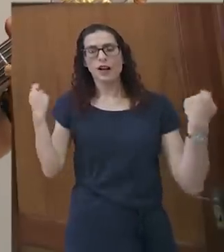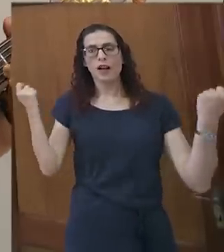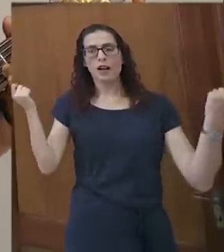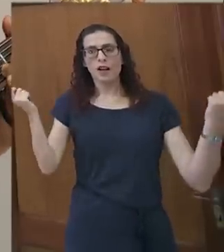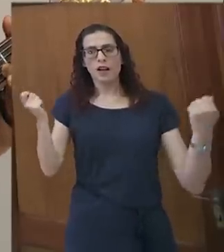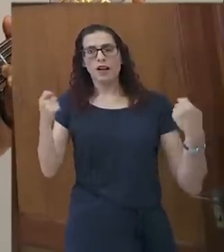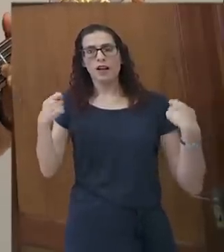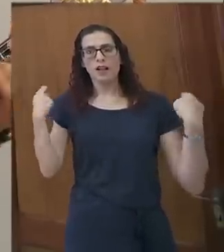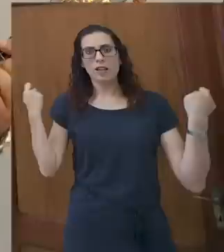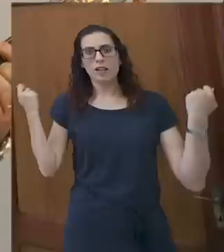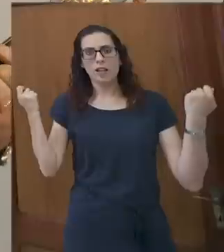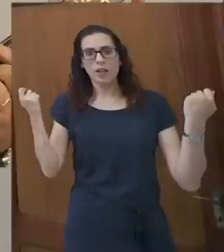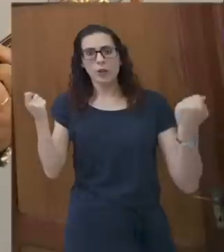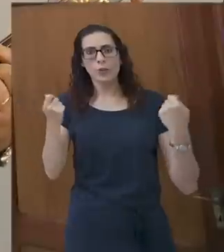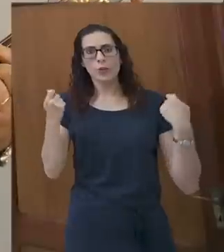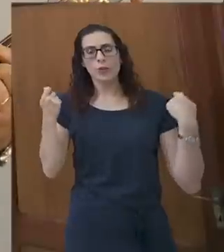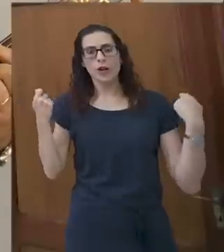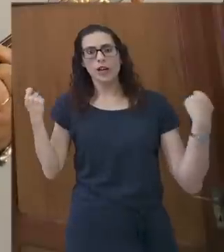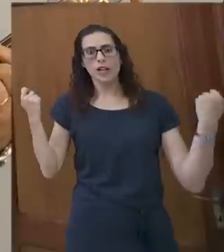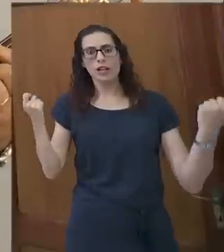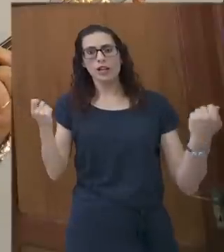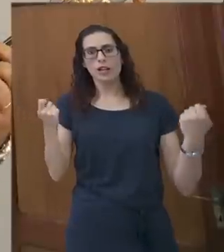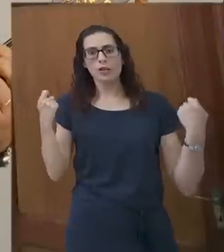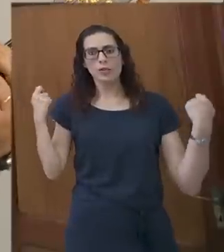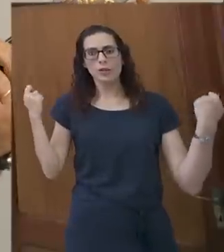Alleluja, alleluja.